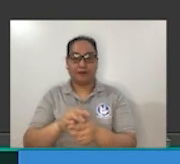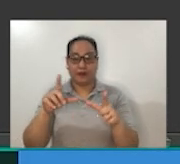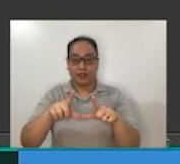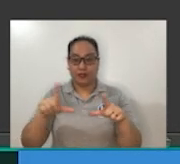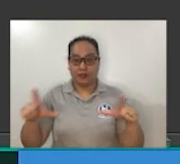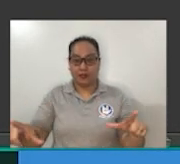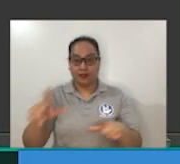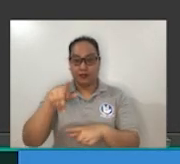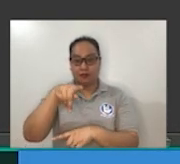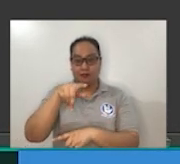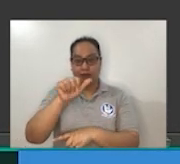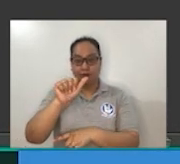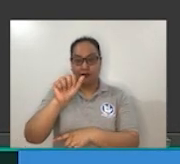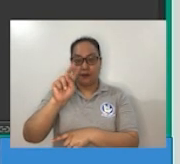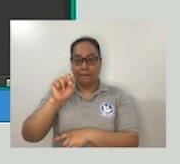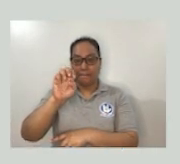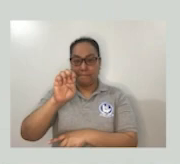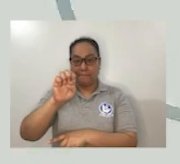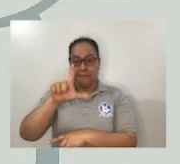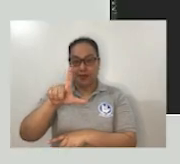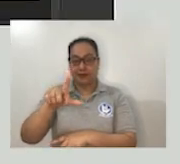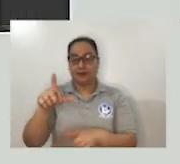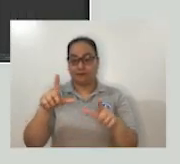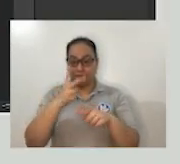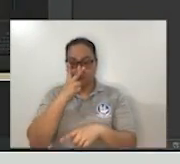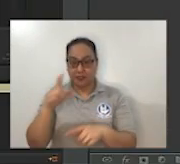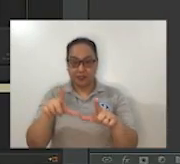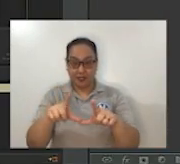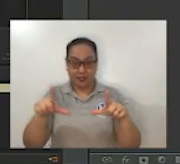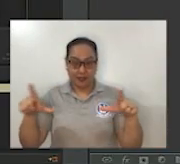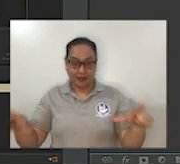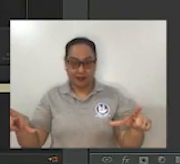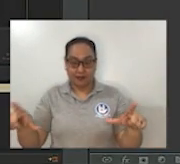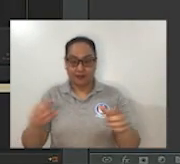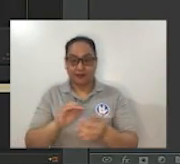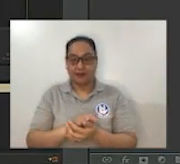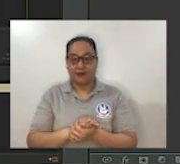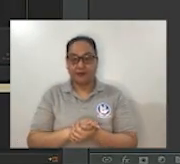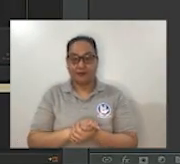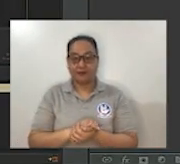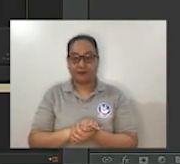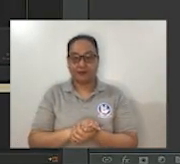In the layers panel, you'll see the layers,